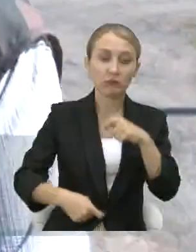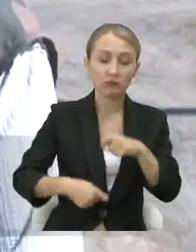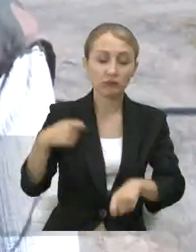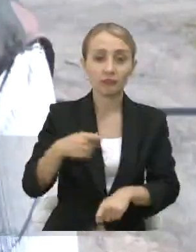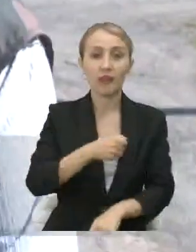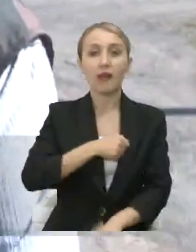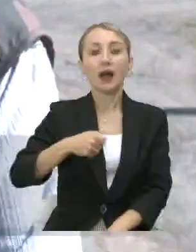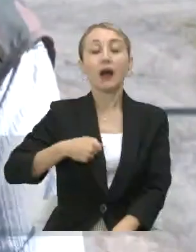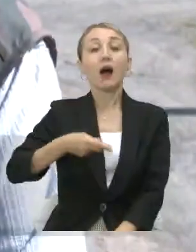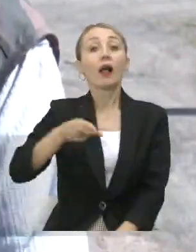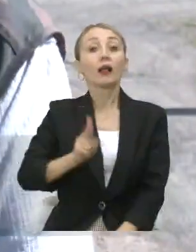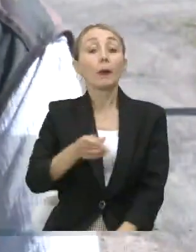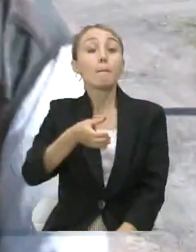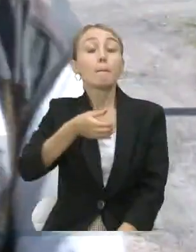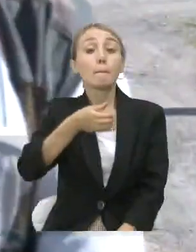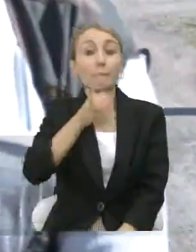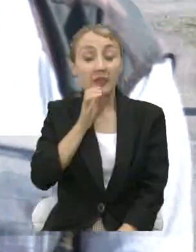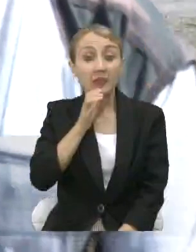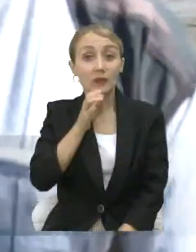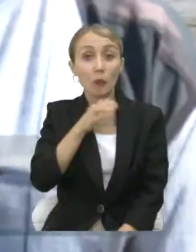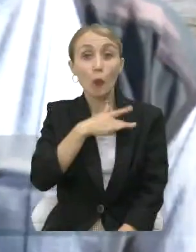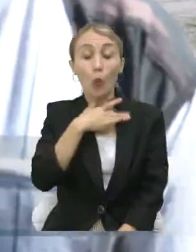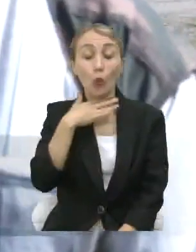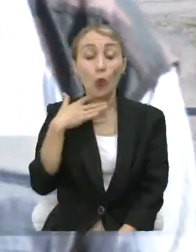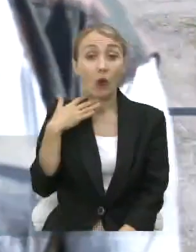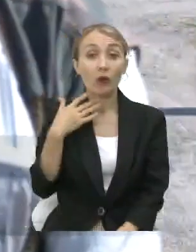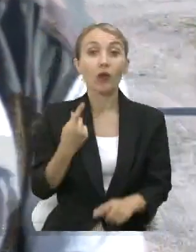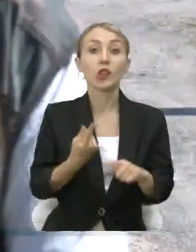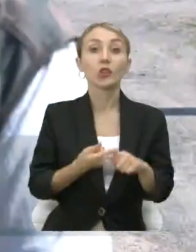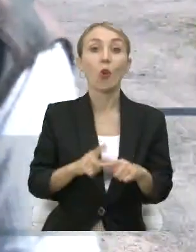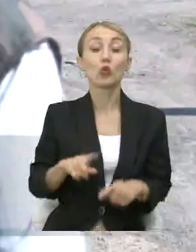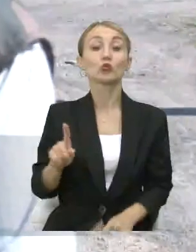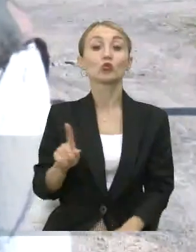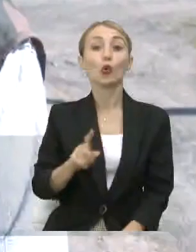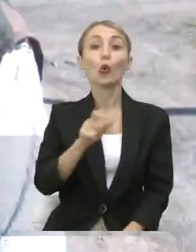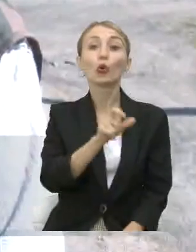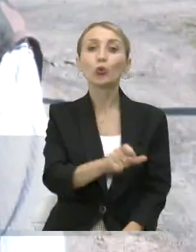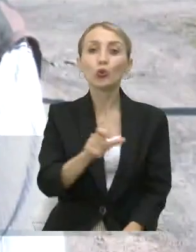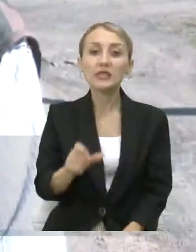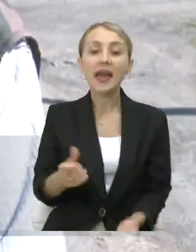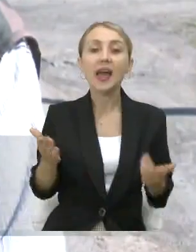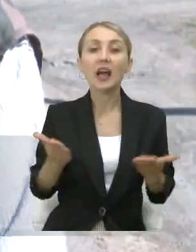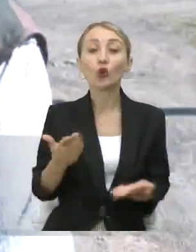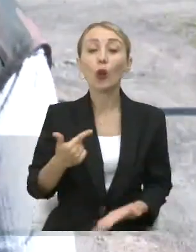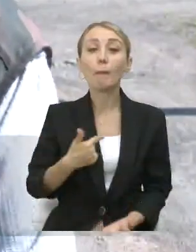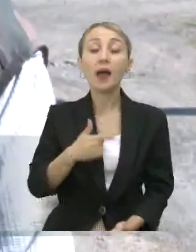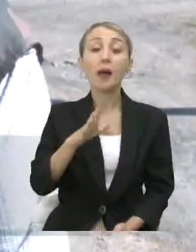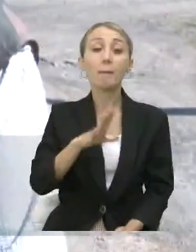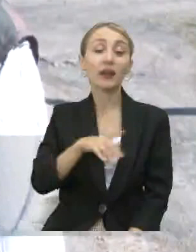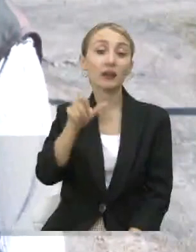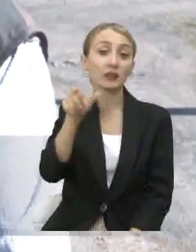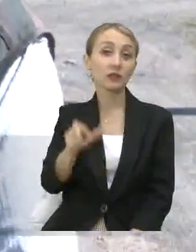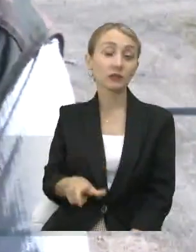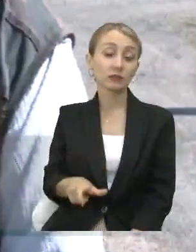злоупотребление спиртными напитками. То, что людей, которых мы рассматривали, граждан